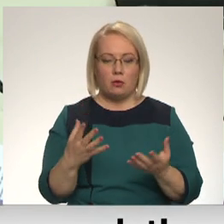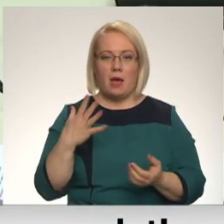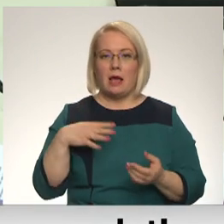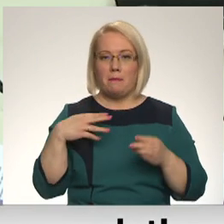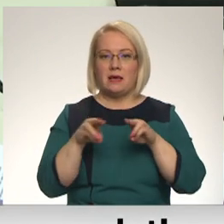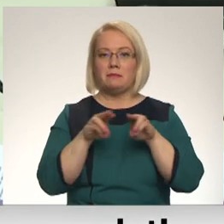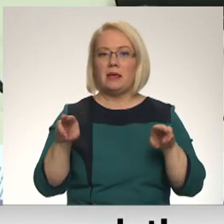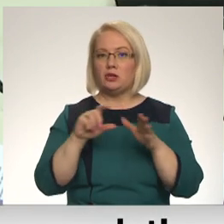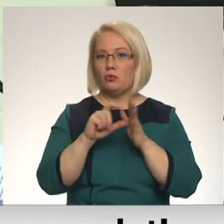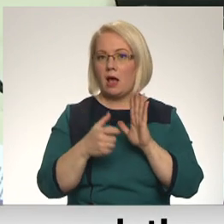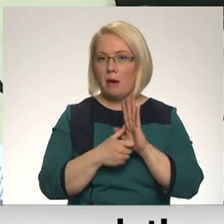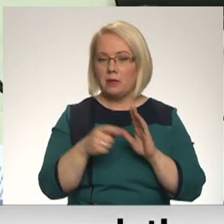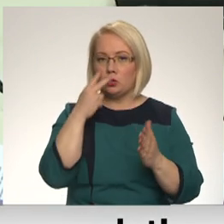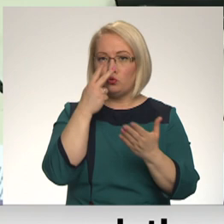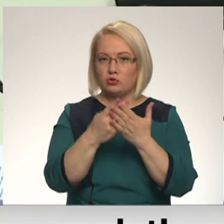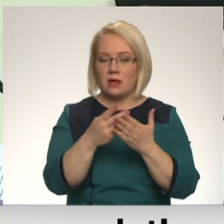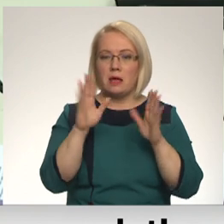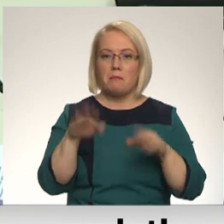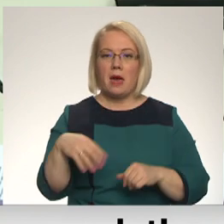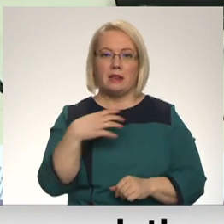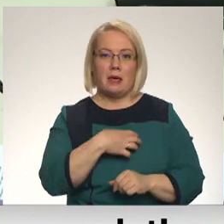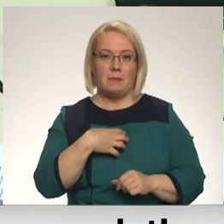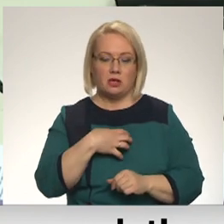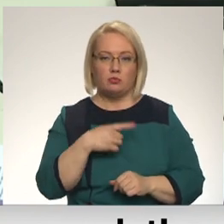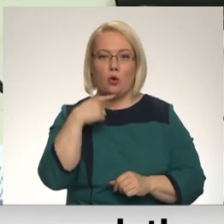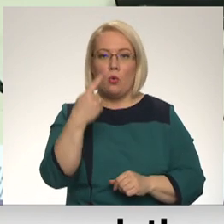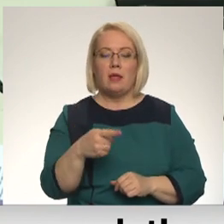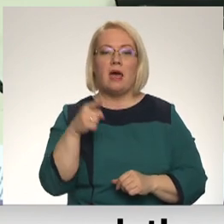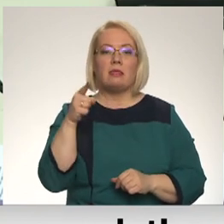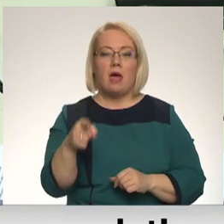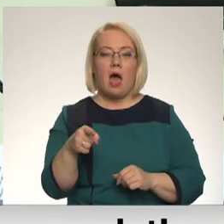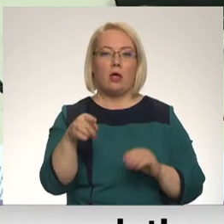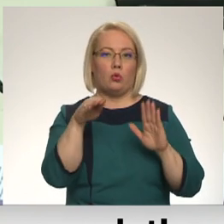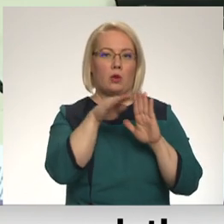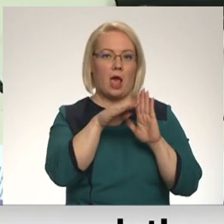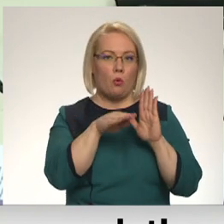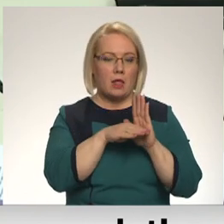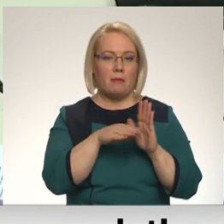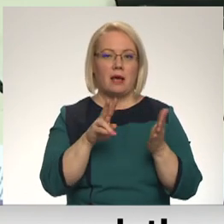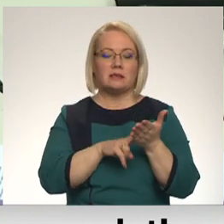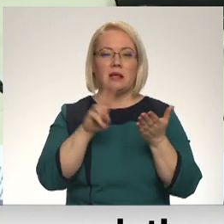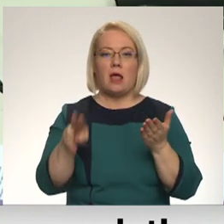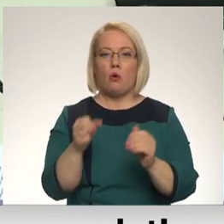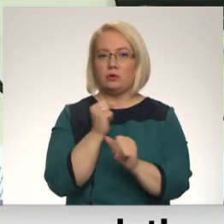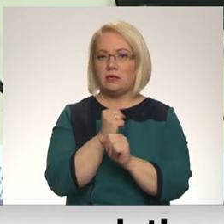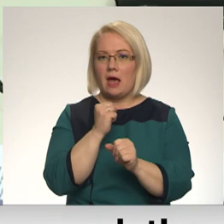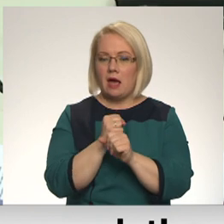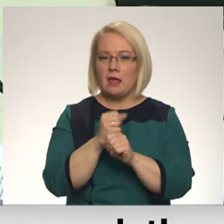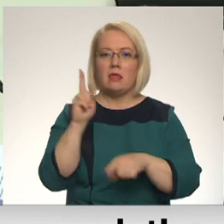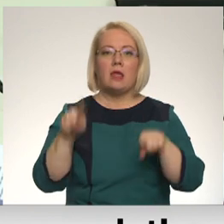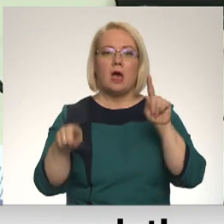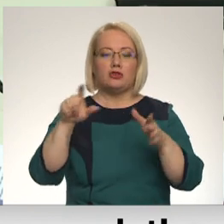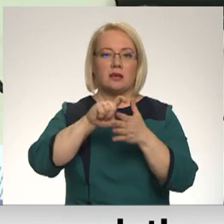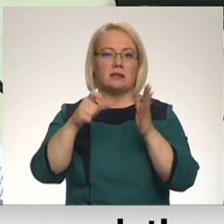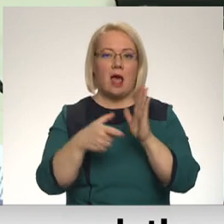ministru kabinets uzskatīja par nepieciešamu noteikt tādu regulējumu, kas ļauj atsākt darbību atsevišķās